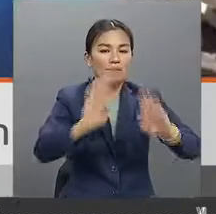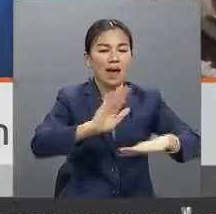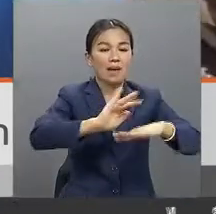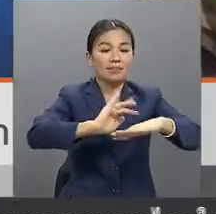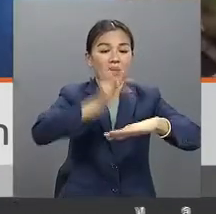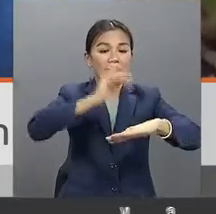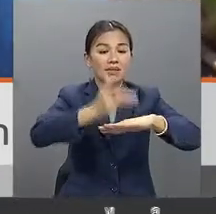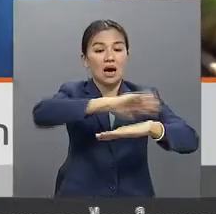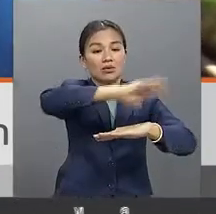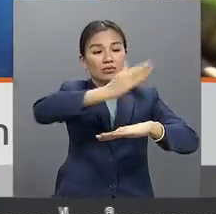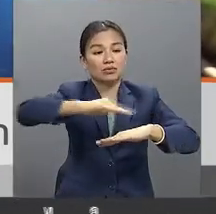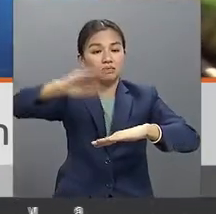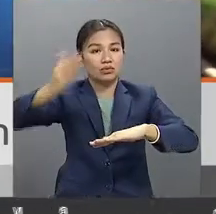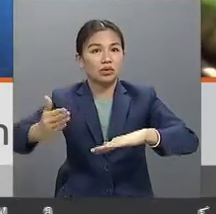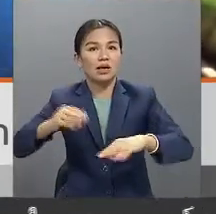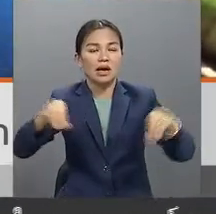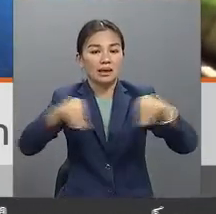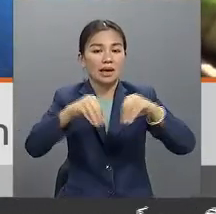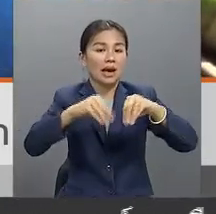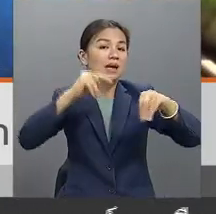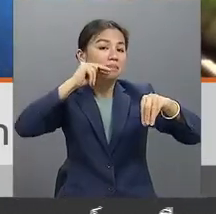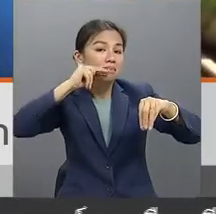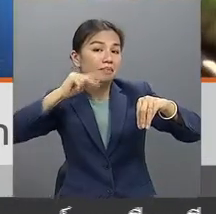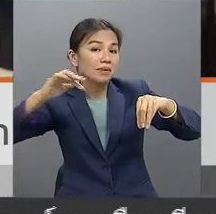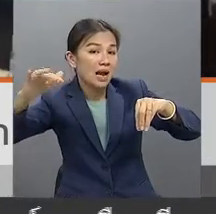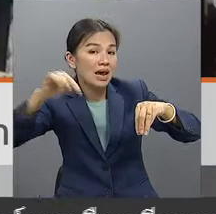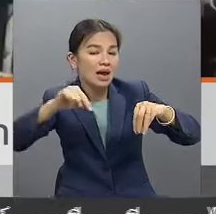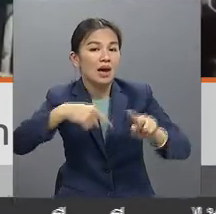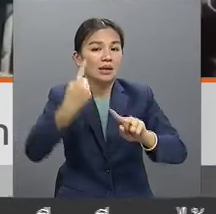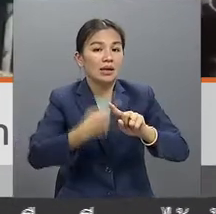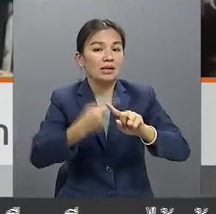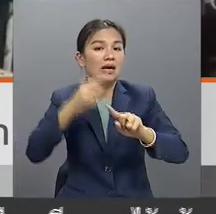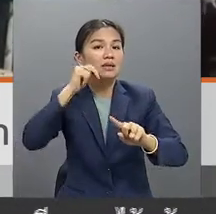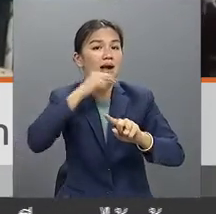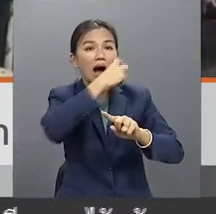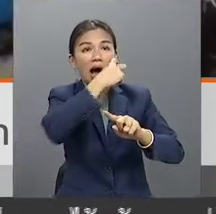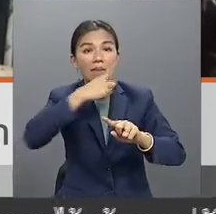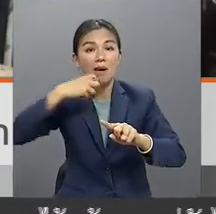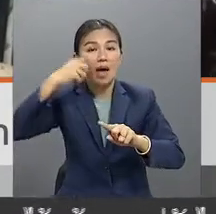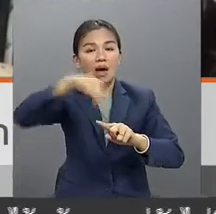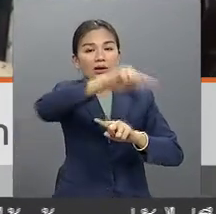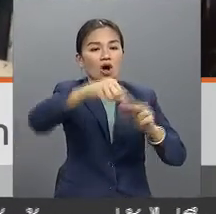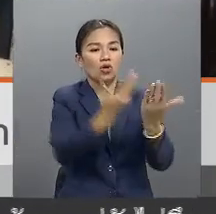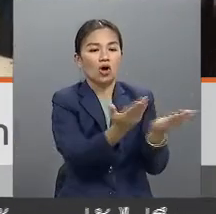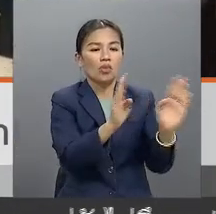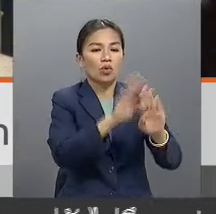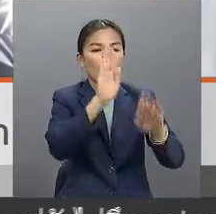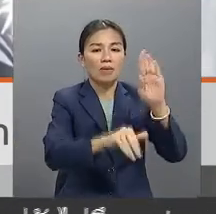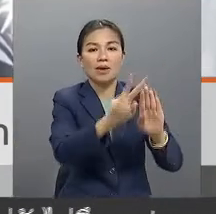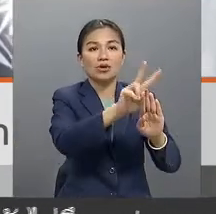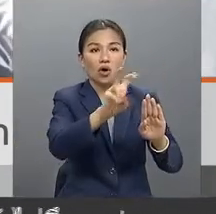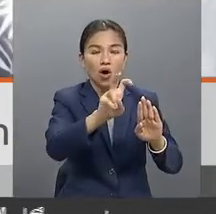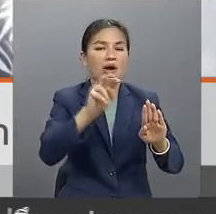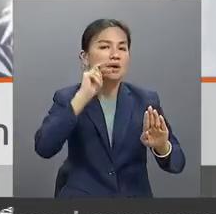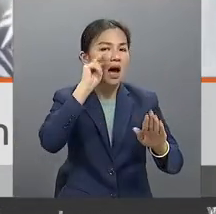เป็นหมู่บ้านที่อยู่ริมฝั่งนะคะทำให้ในช่วงหน้าแล้งทุกปีชาวบ้านทั้ง 200ครัวเรือนประสบปัญหาน้ำไม่พอต่อการ